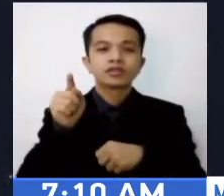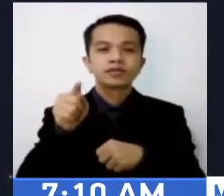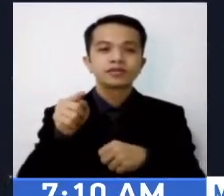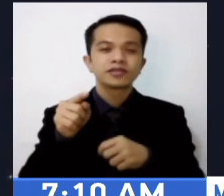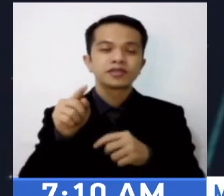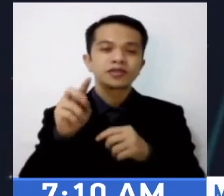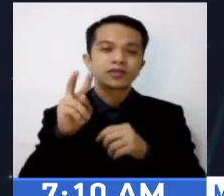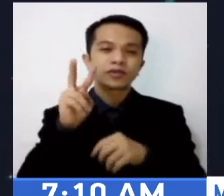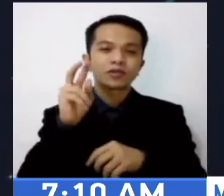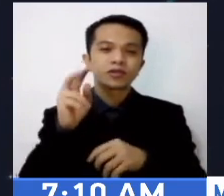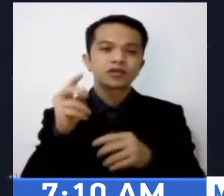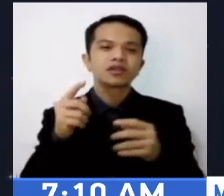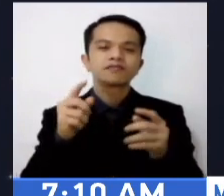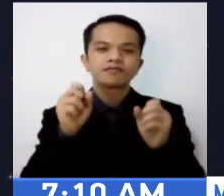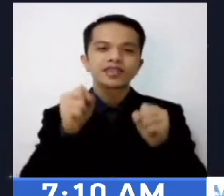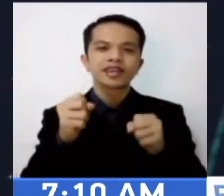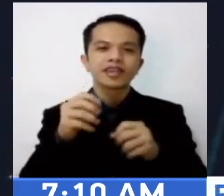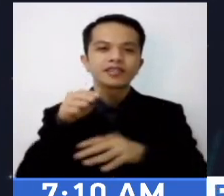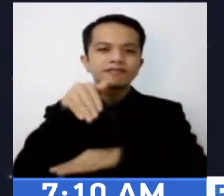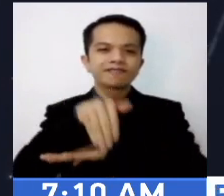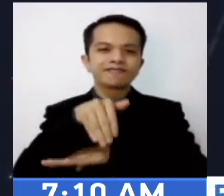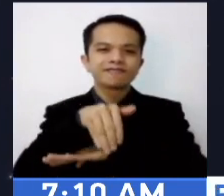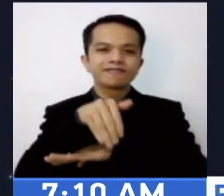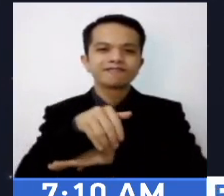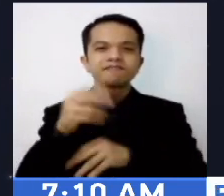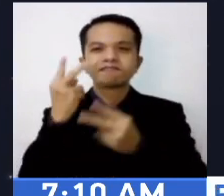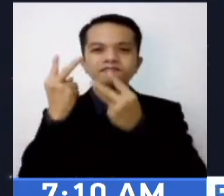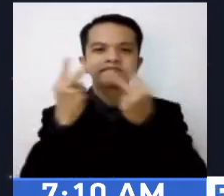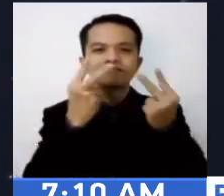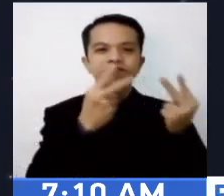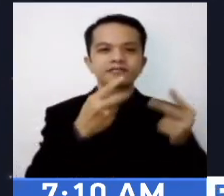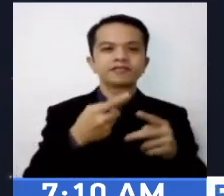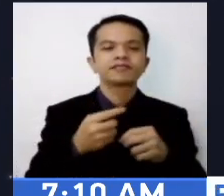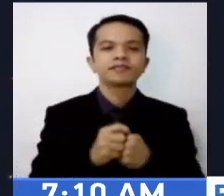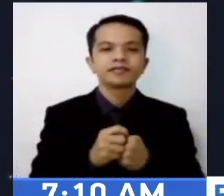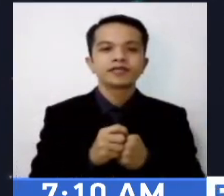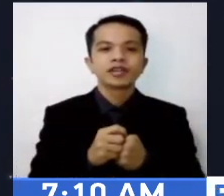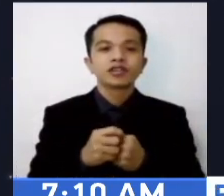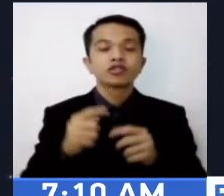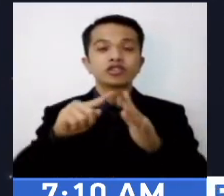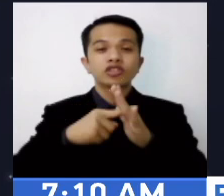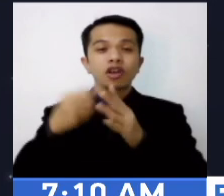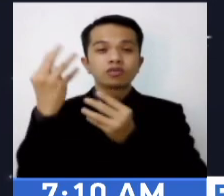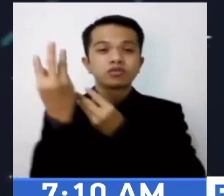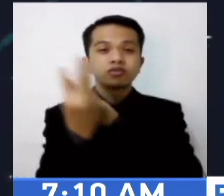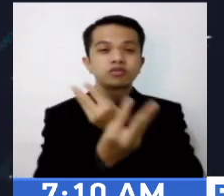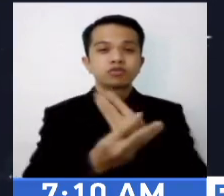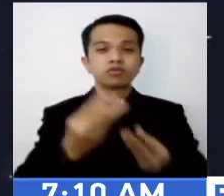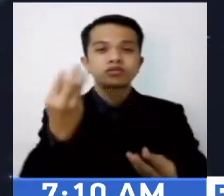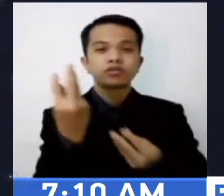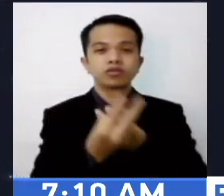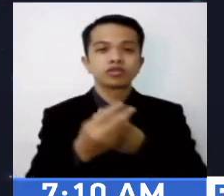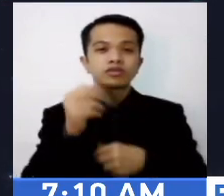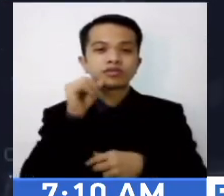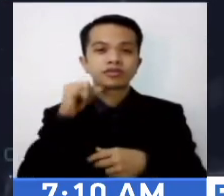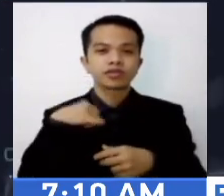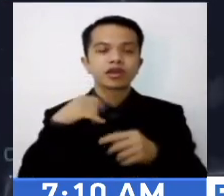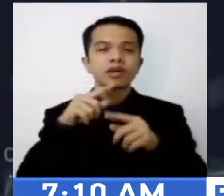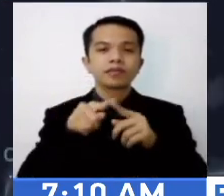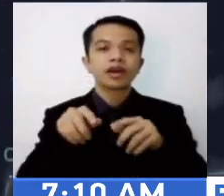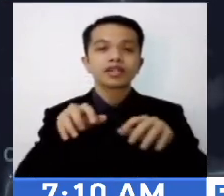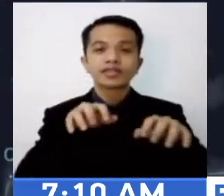posibleng makita ayon sa pag-asa. Nagsimula ang Geminid meteor shower kahapon pero ang peak activity ay inaasahan sa December